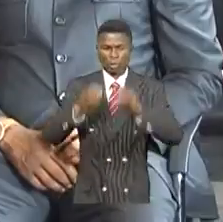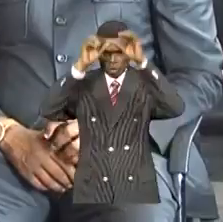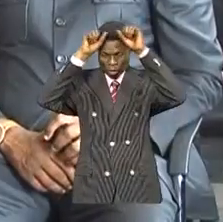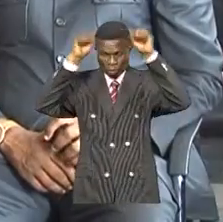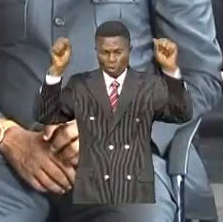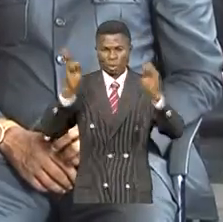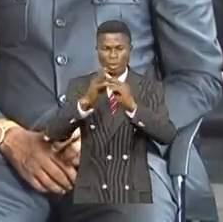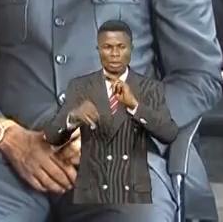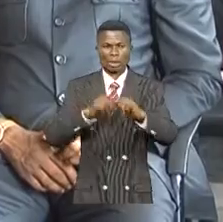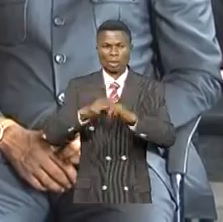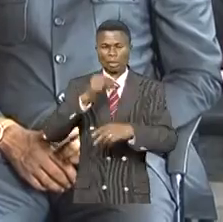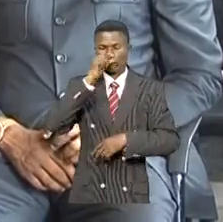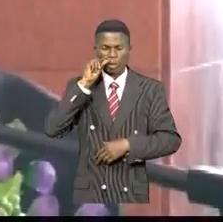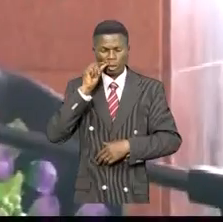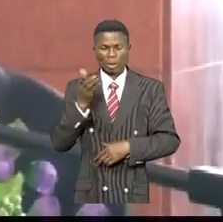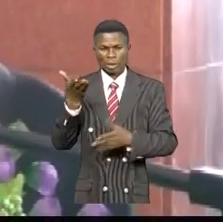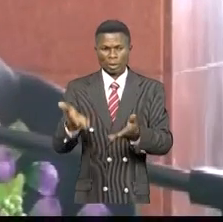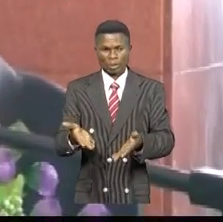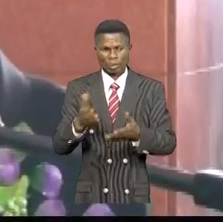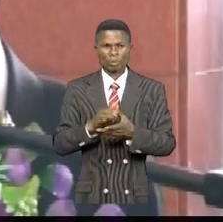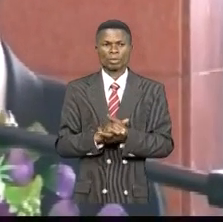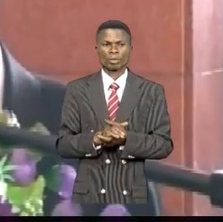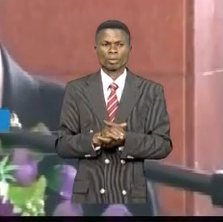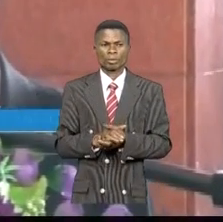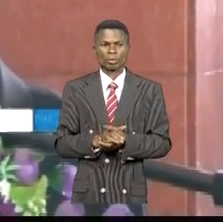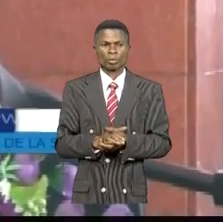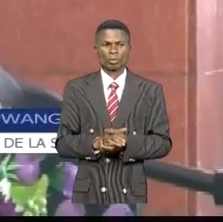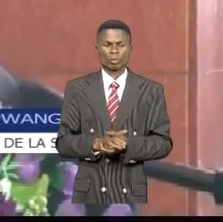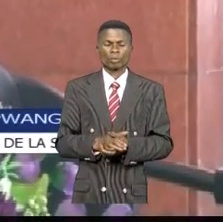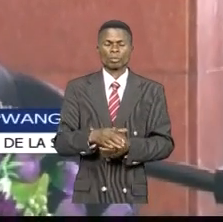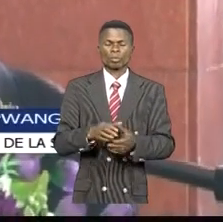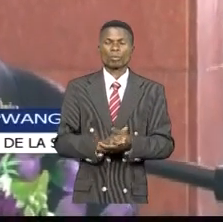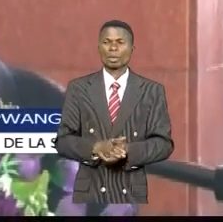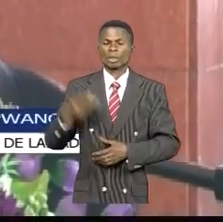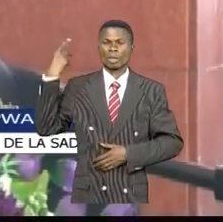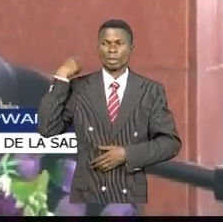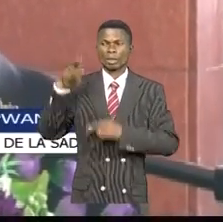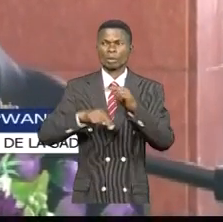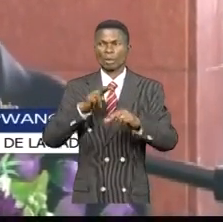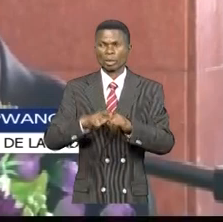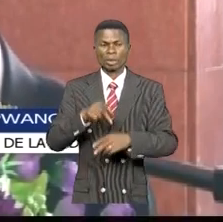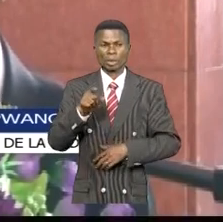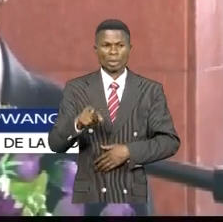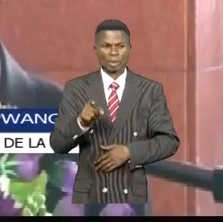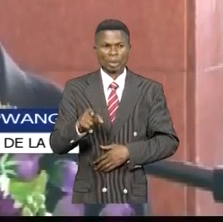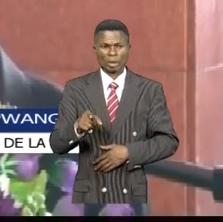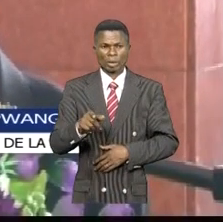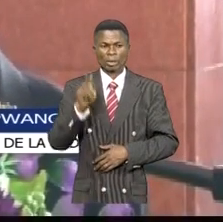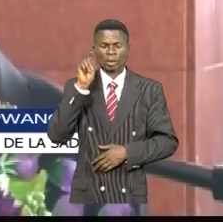nationale, Christophe Mbosso Kodia Poanga. Honorable Lokonto Yoka, Henri